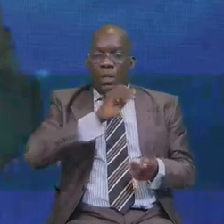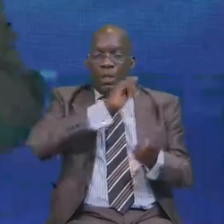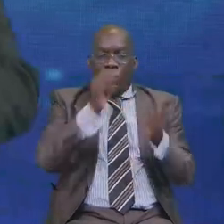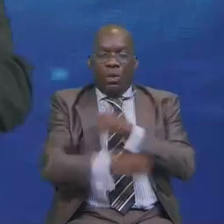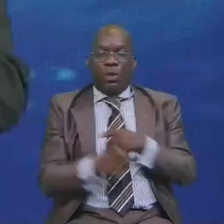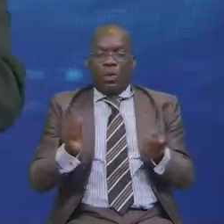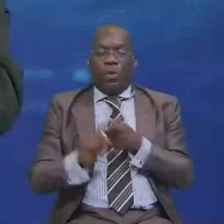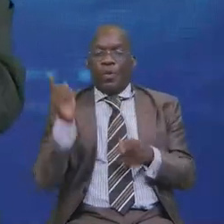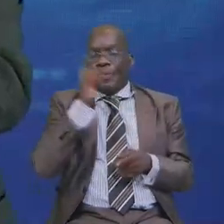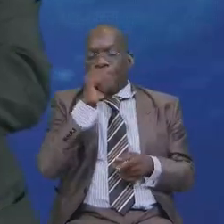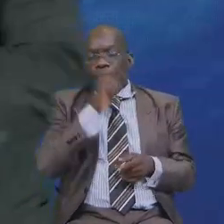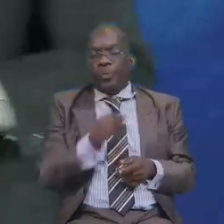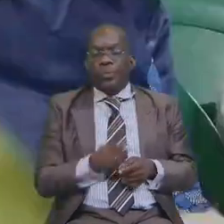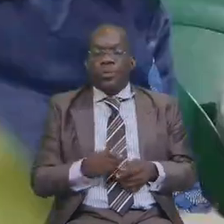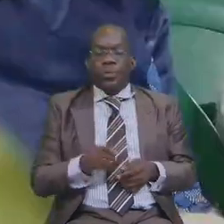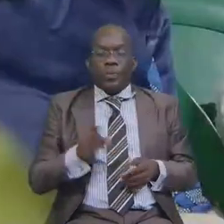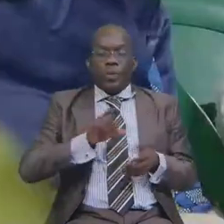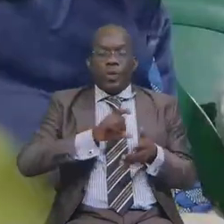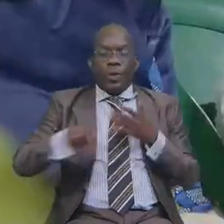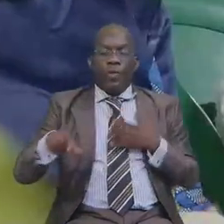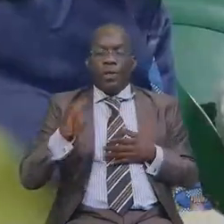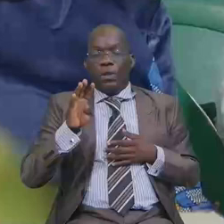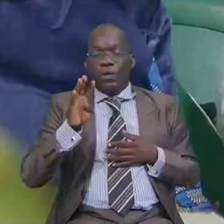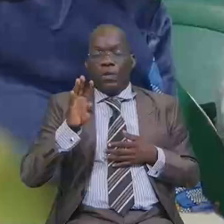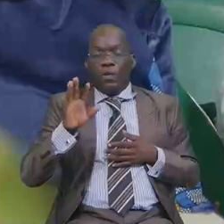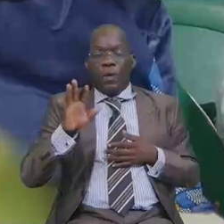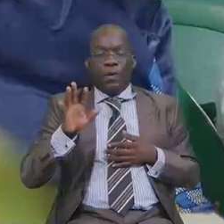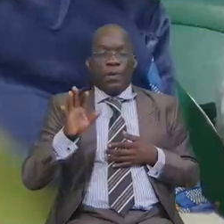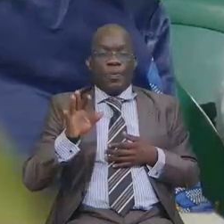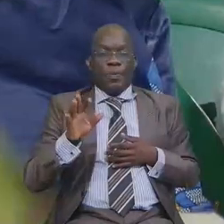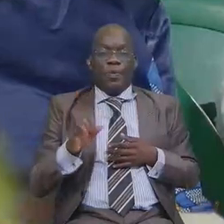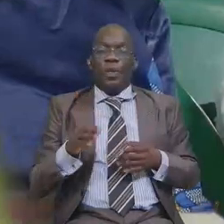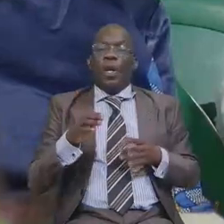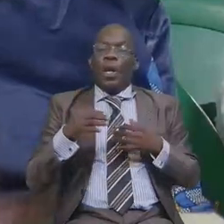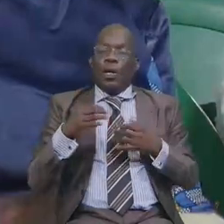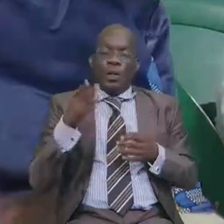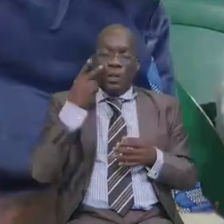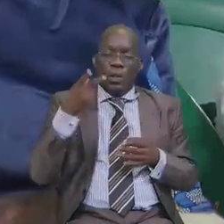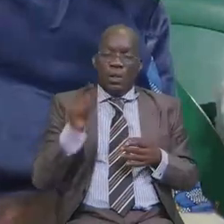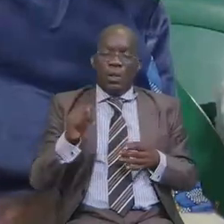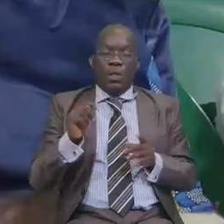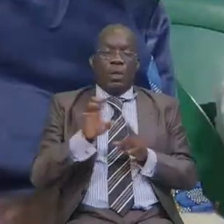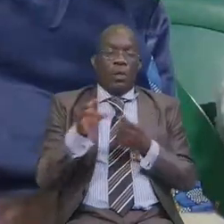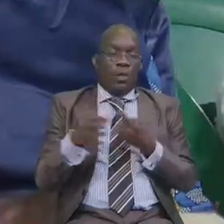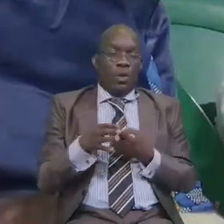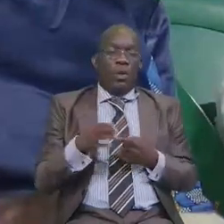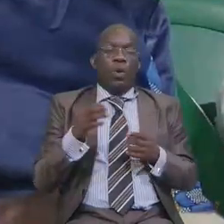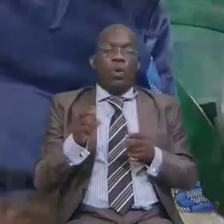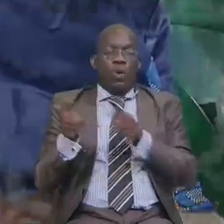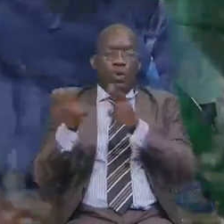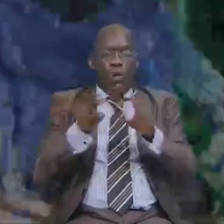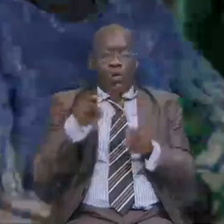Mais toi, verset 4, avec toutes ces conditions, mais toi, sois sobre en